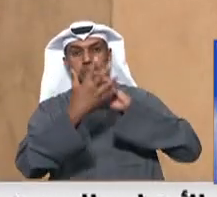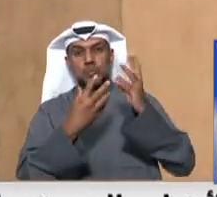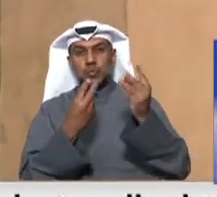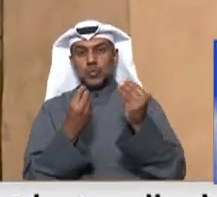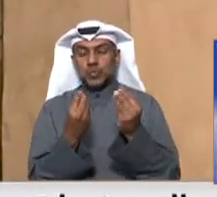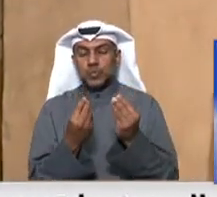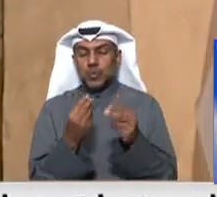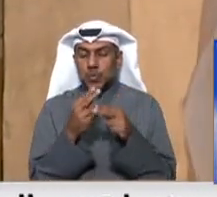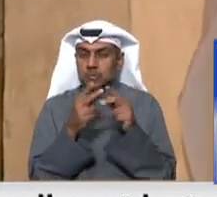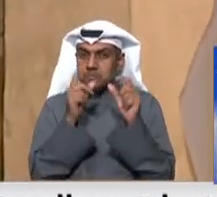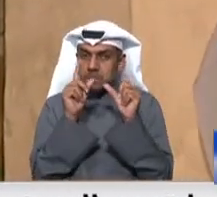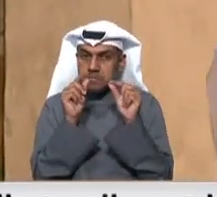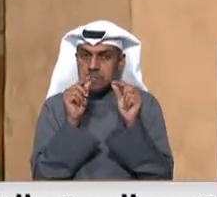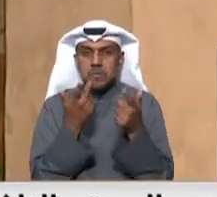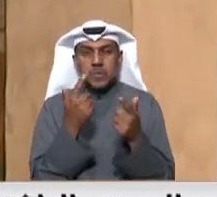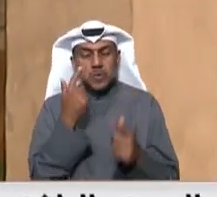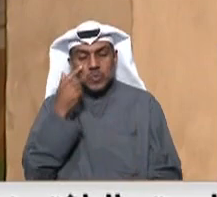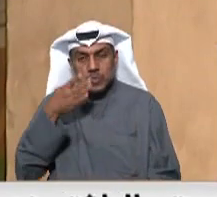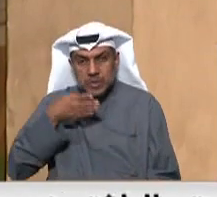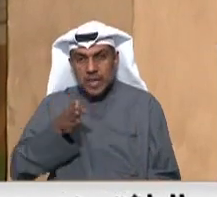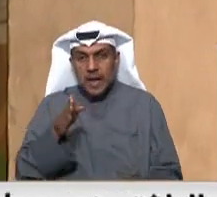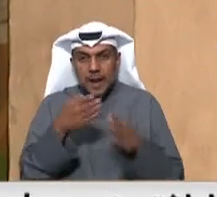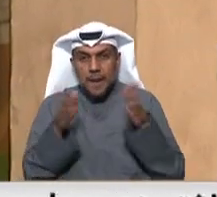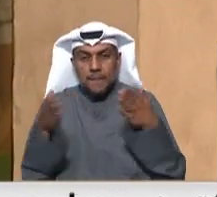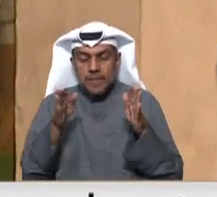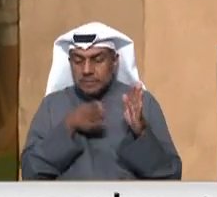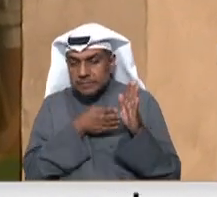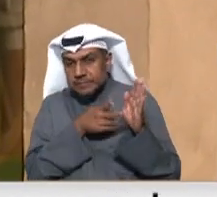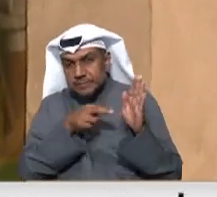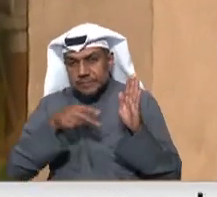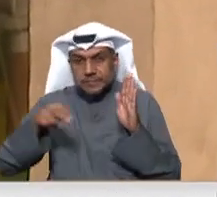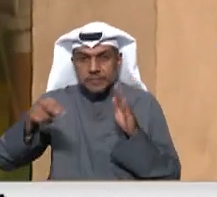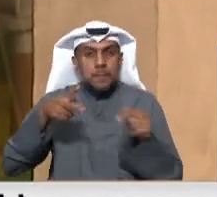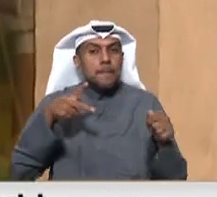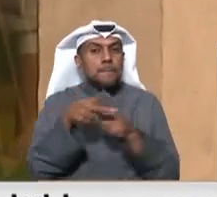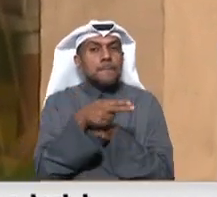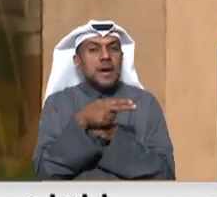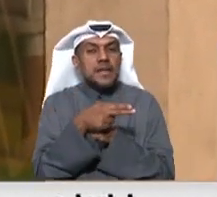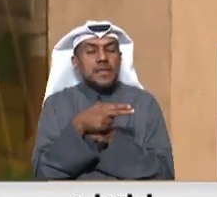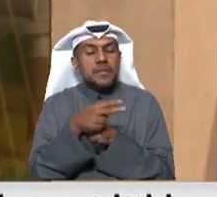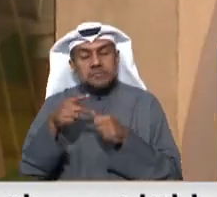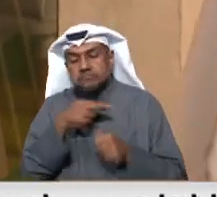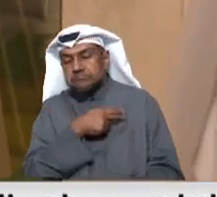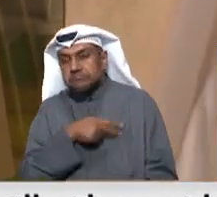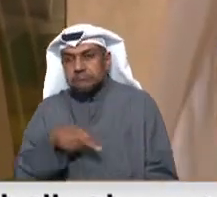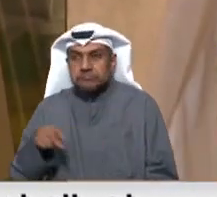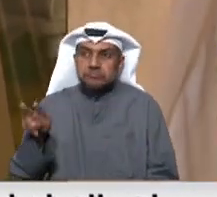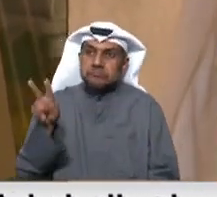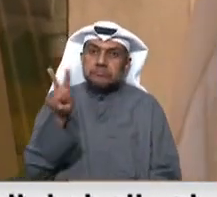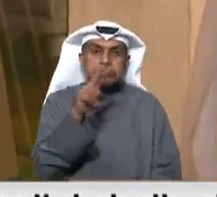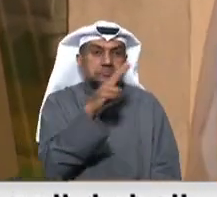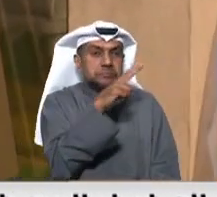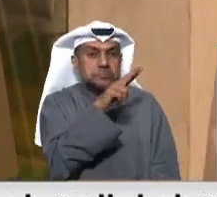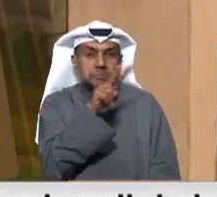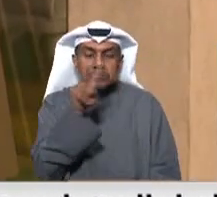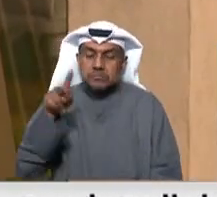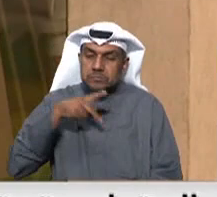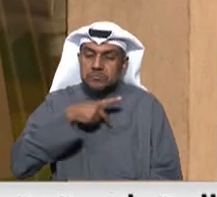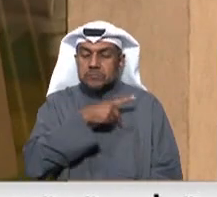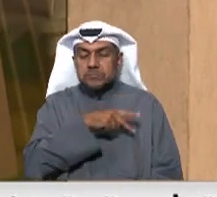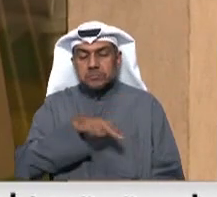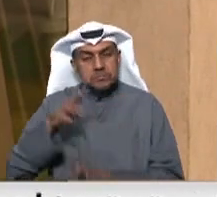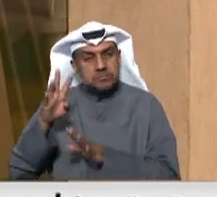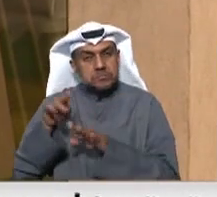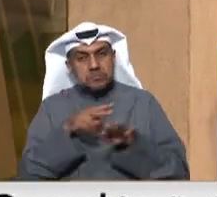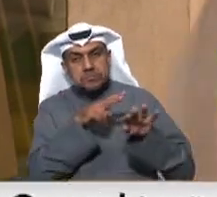وحتى مداخل المعرض جدا يعني جميل واعطونا صوره يعني موجزه